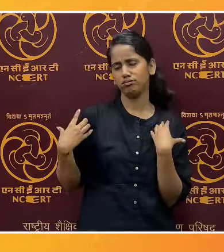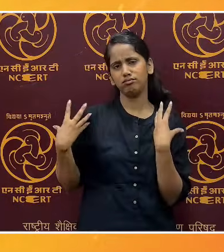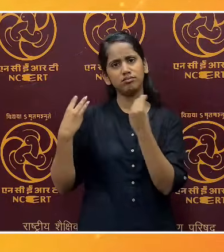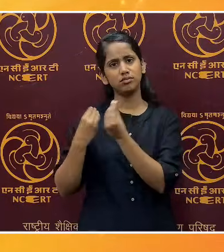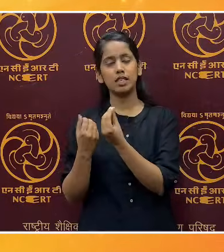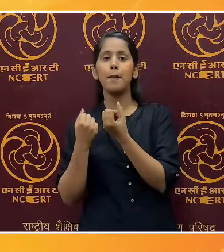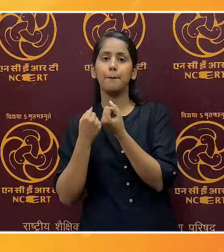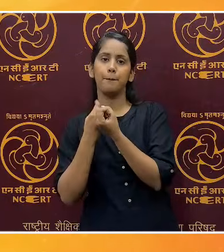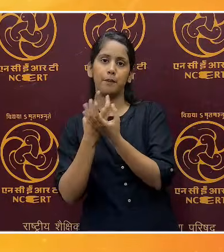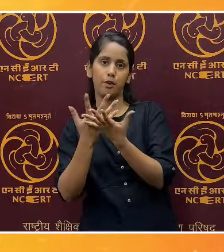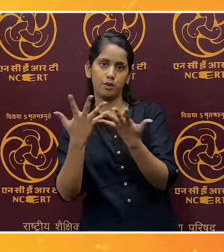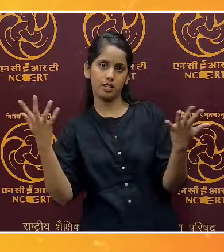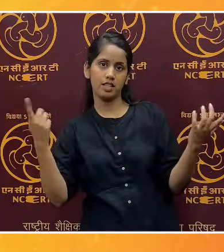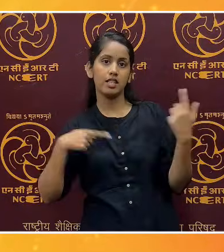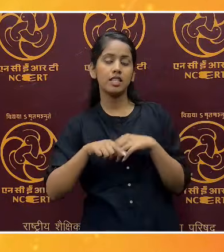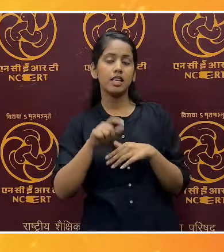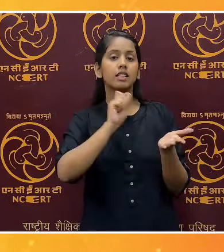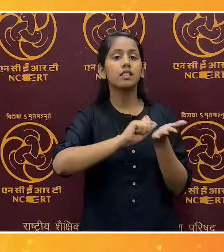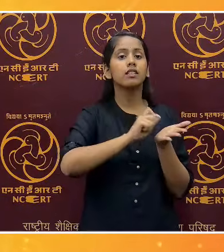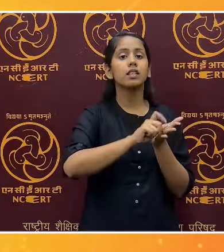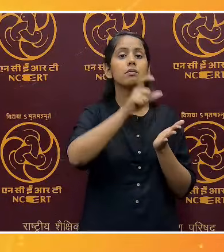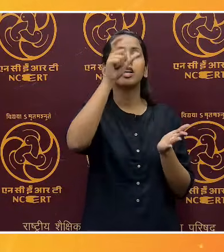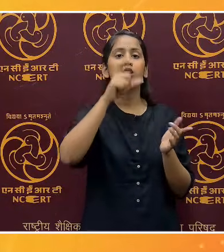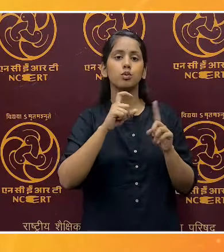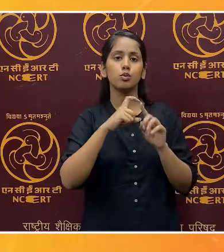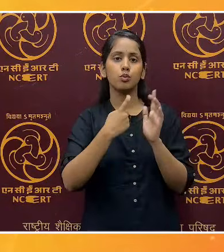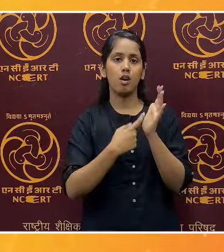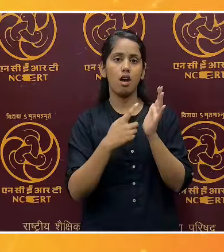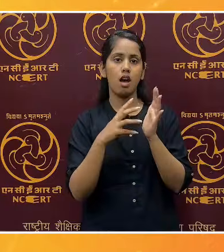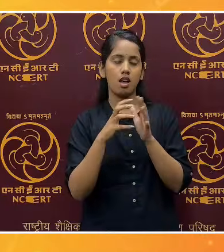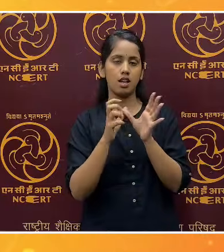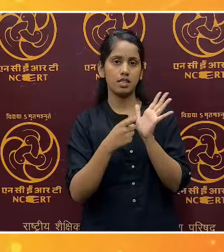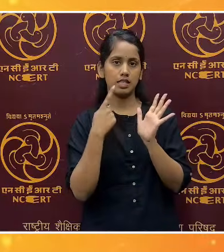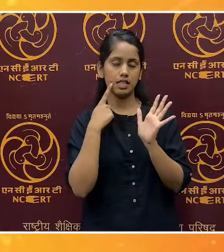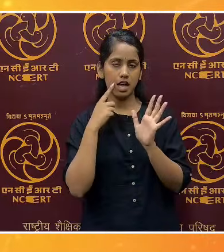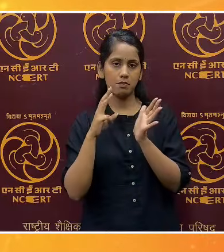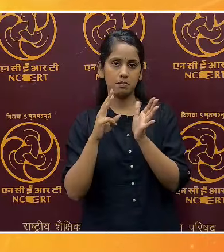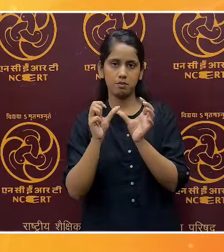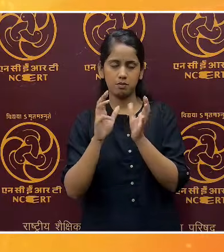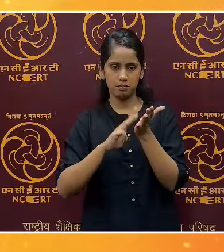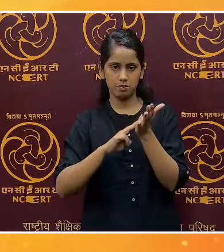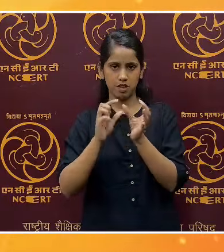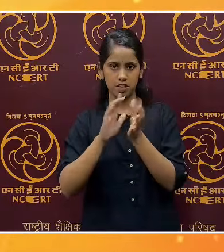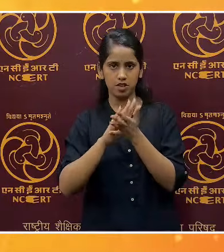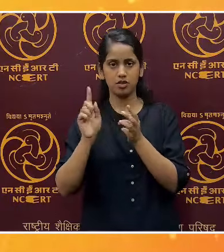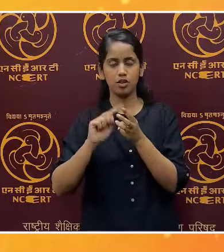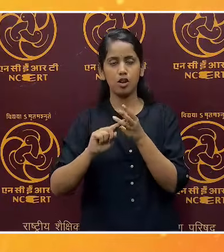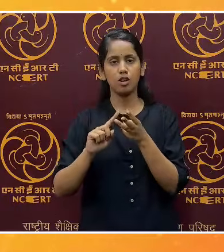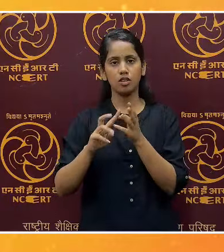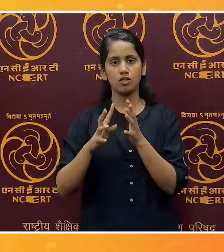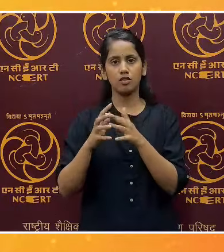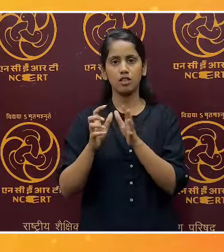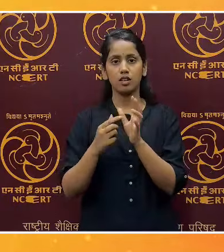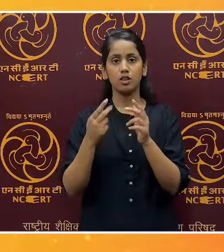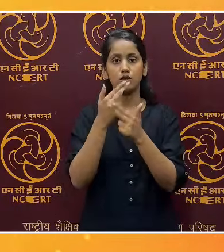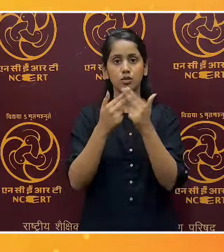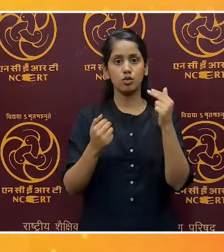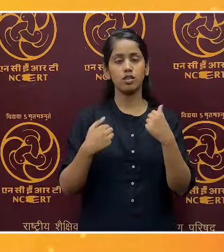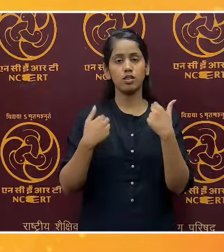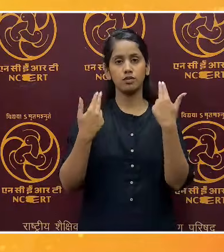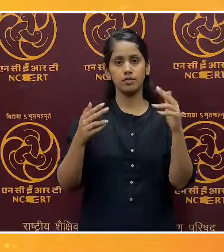कवि हैं द्वारिका प्रसाद महेश्वरी जी। तो आइए सुनते हैं कविता। हैं कई प्रदेश